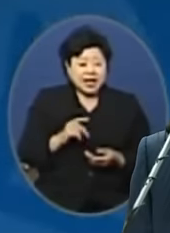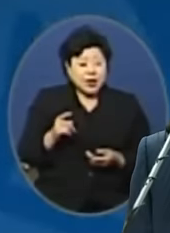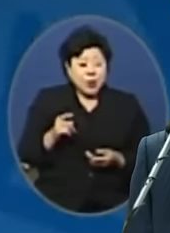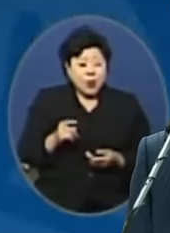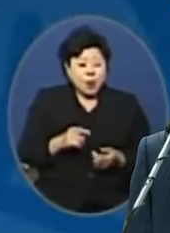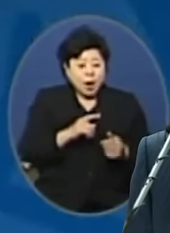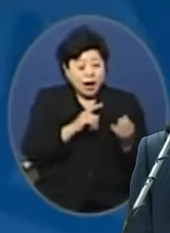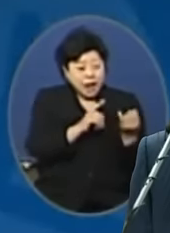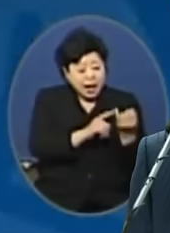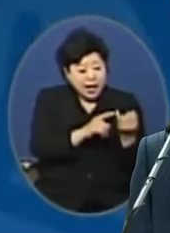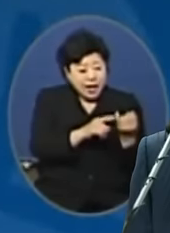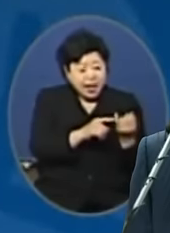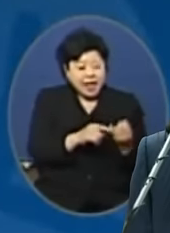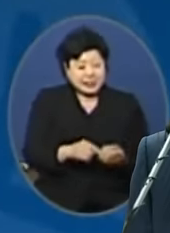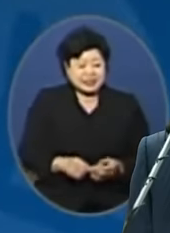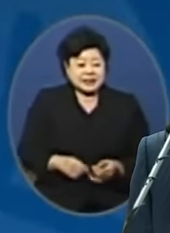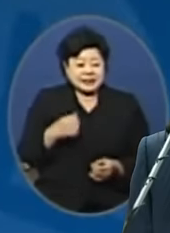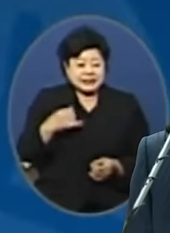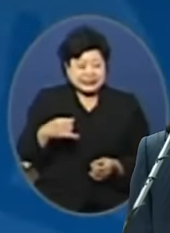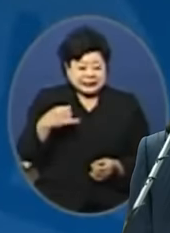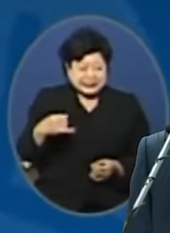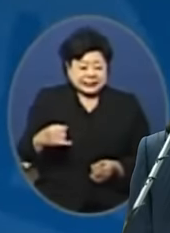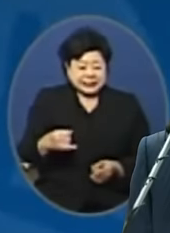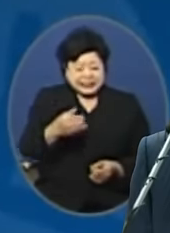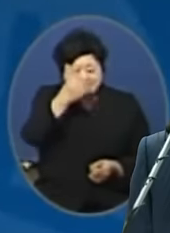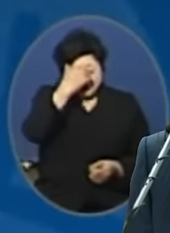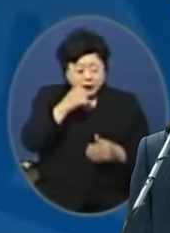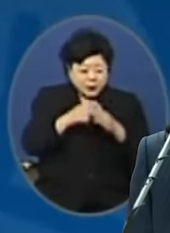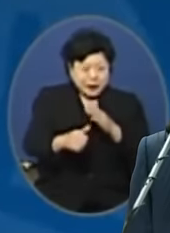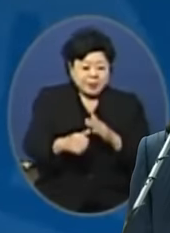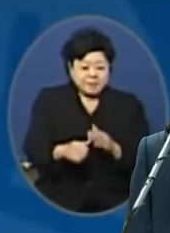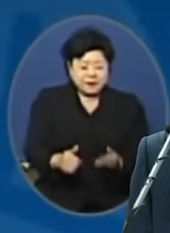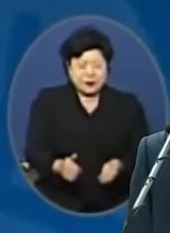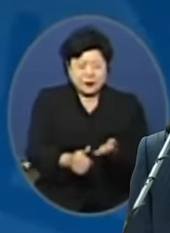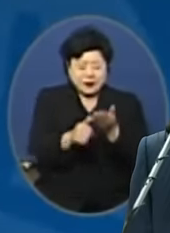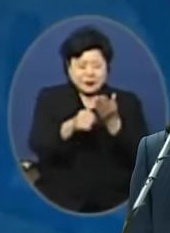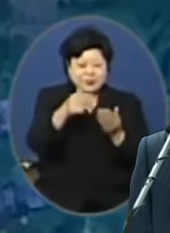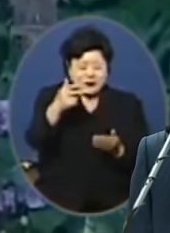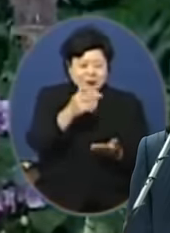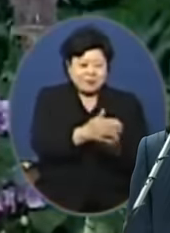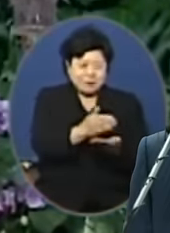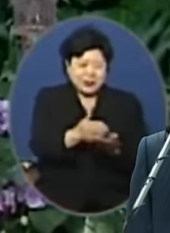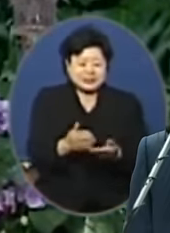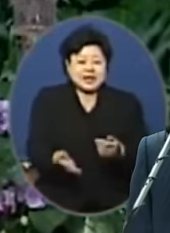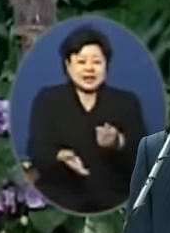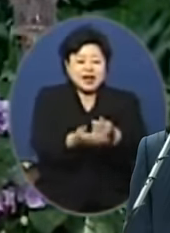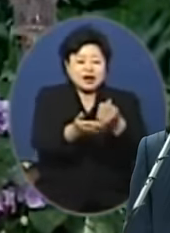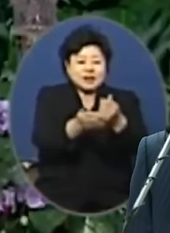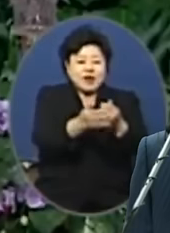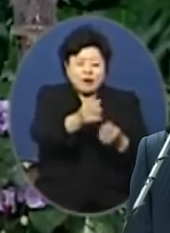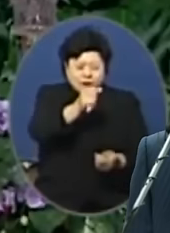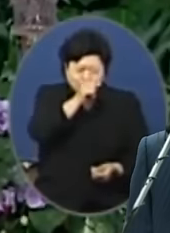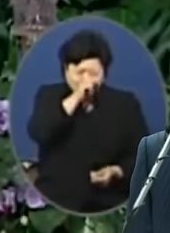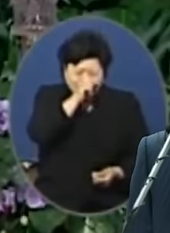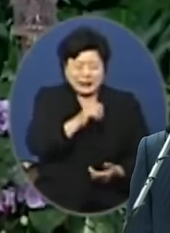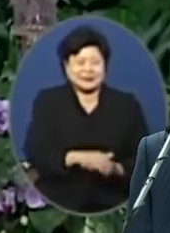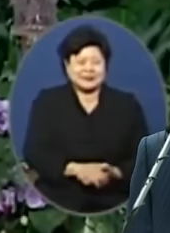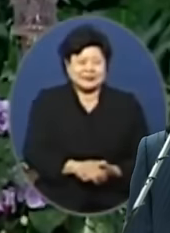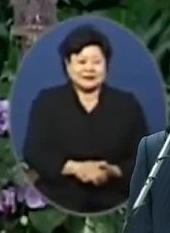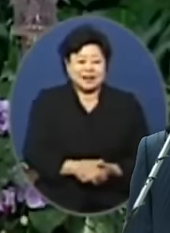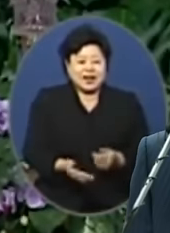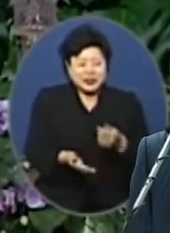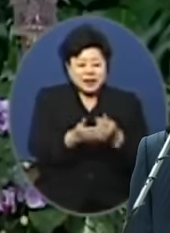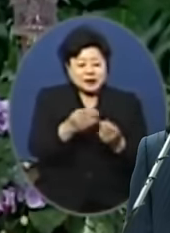자녀를 크리스천 리더로 키우는 일곱 가지 원리라는 책에서 격려의 힘이 매우 크다고 말하는 것입니다. 그녀가 제시하는 격려의